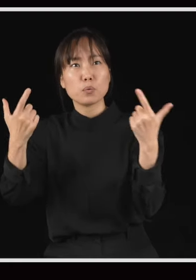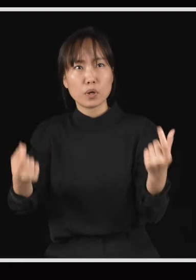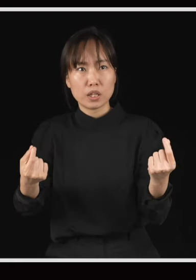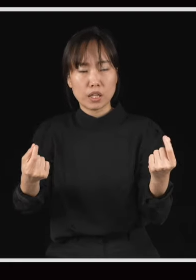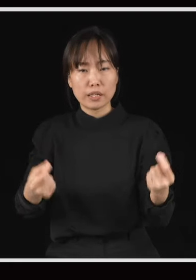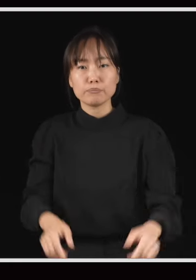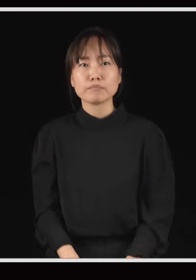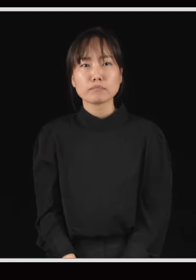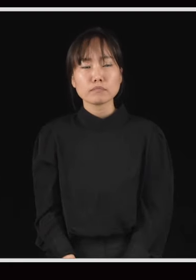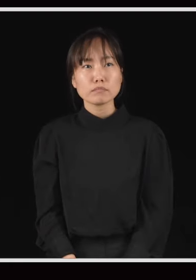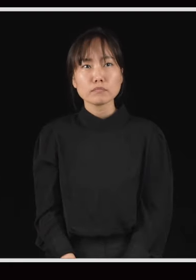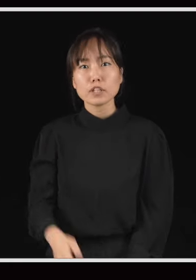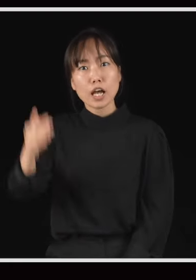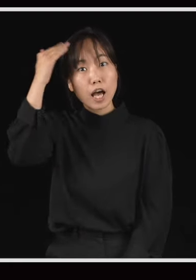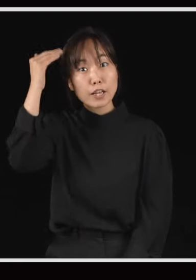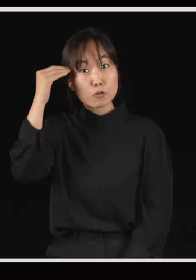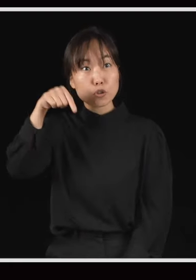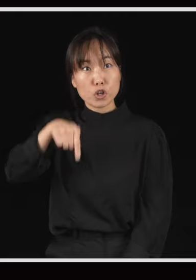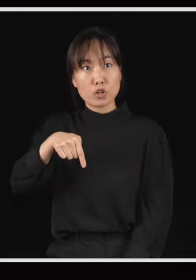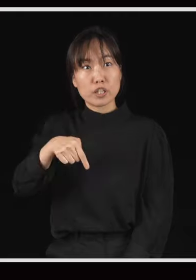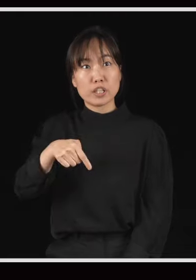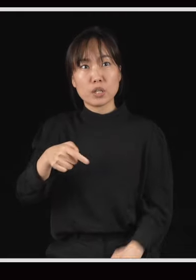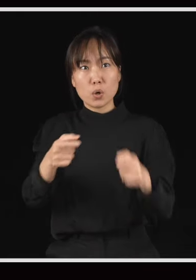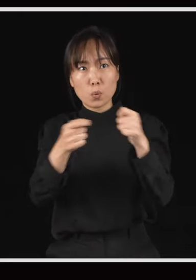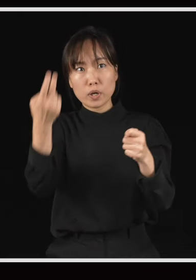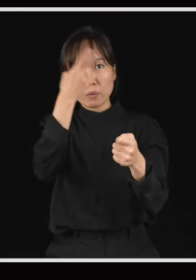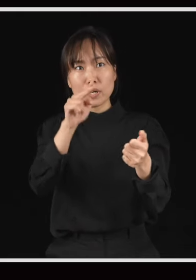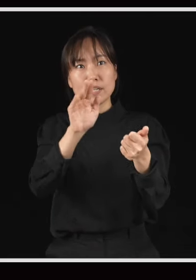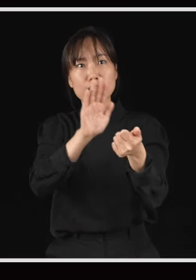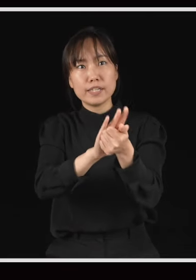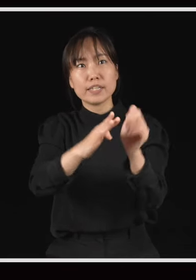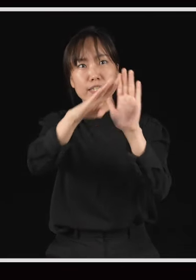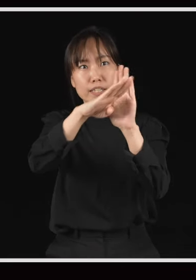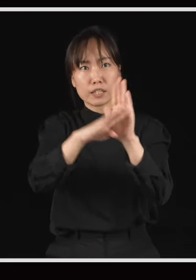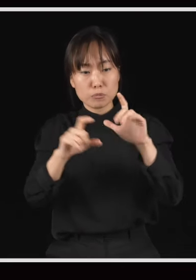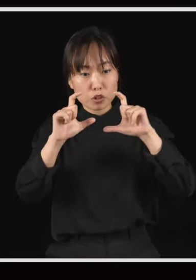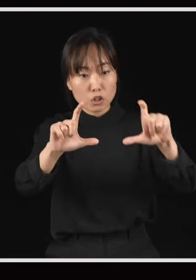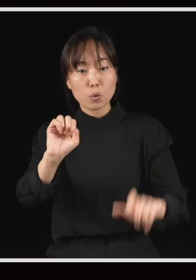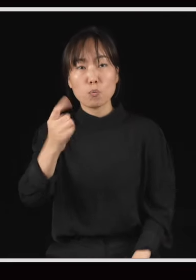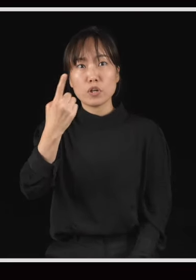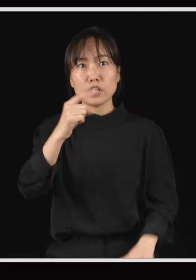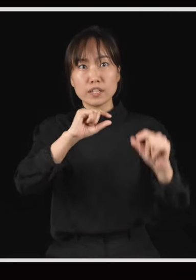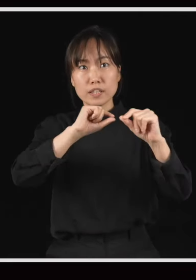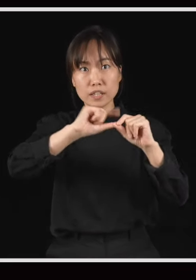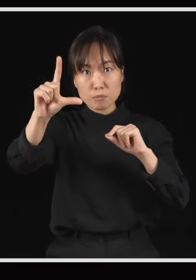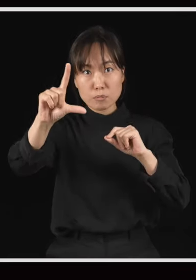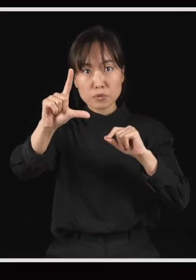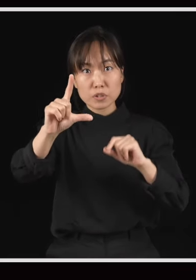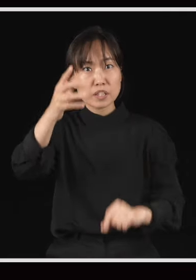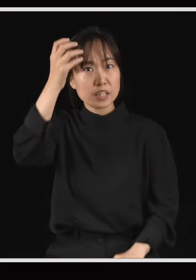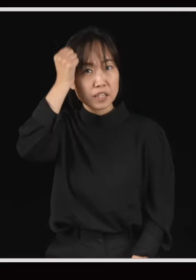똑같습니다. 우리나라에서 장기 요양 등급 대상자가 되는데 가장 흔한 원인은 알츠하이머병